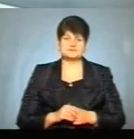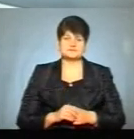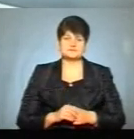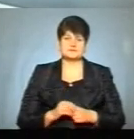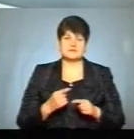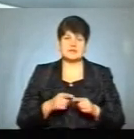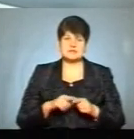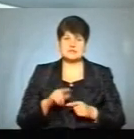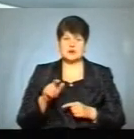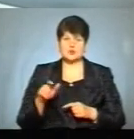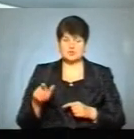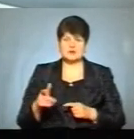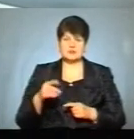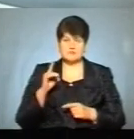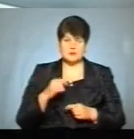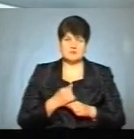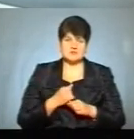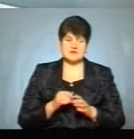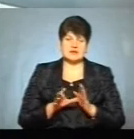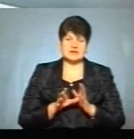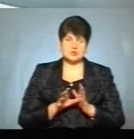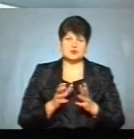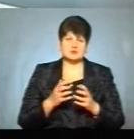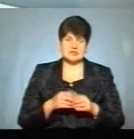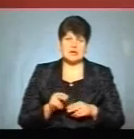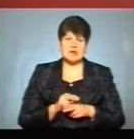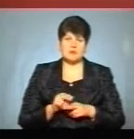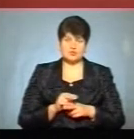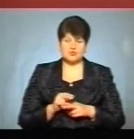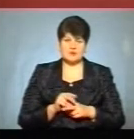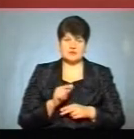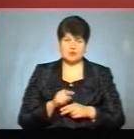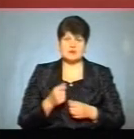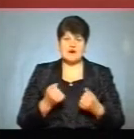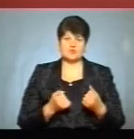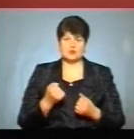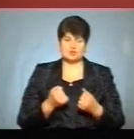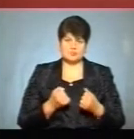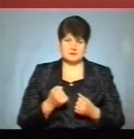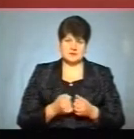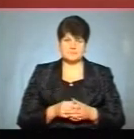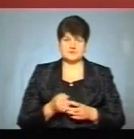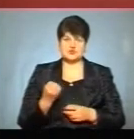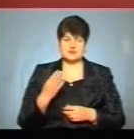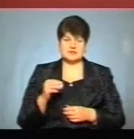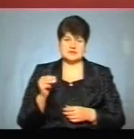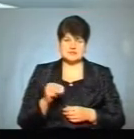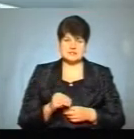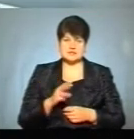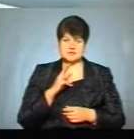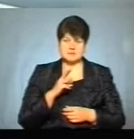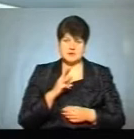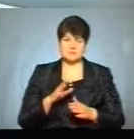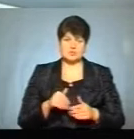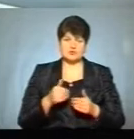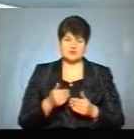Це люди, які вміють працювати з електронним устаткуванням, ремонтувати його на автомобілях. 14 тисяч там заробітна плата пропонується